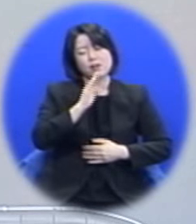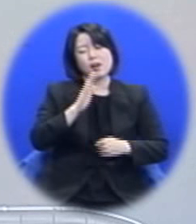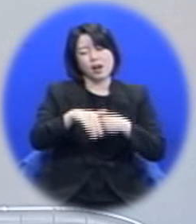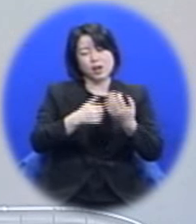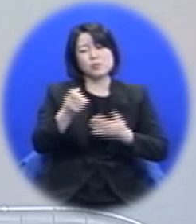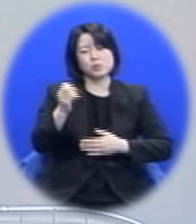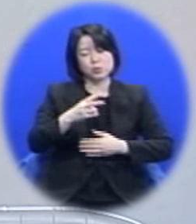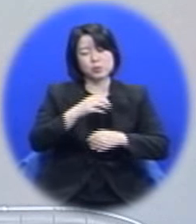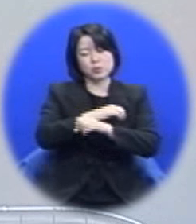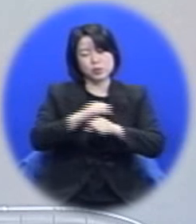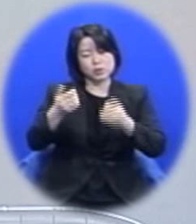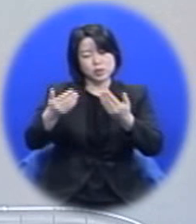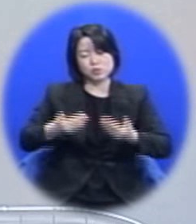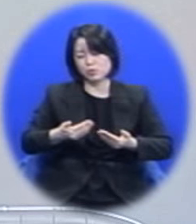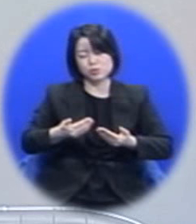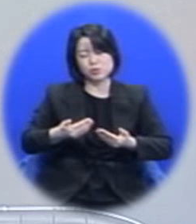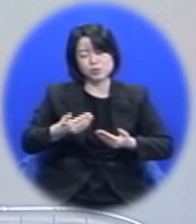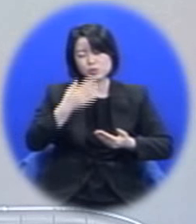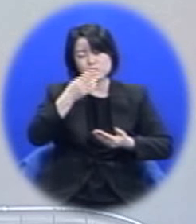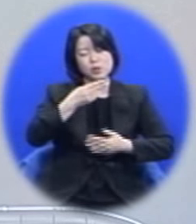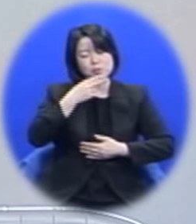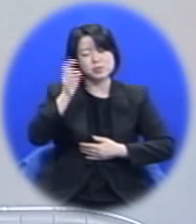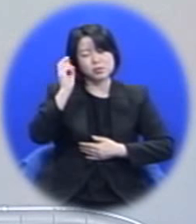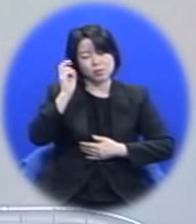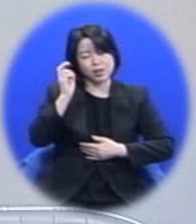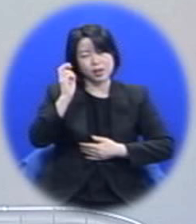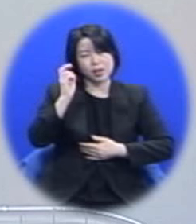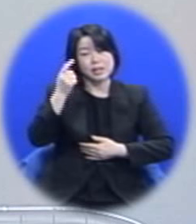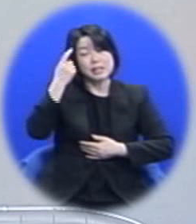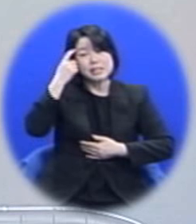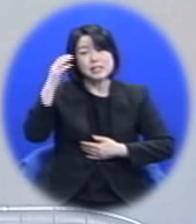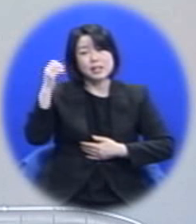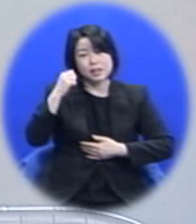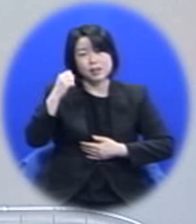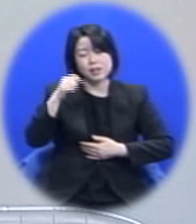없어. 이거 잘못하면 진짜 버릇되길 것 같아.